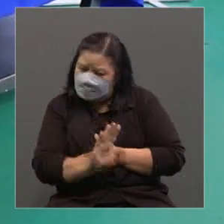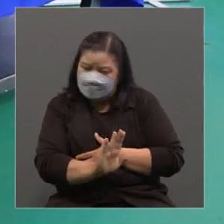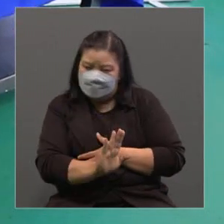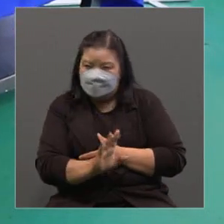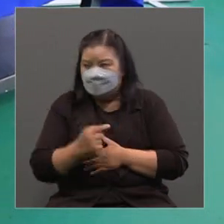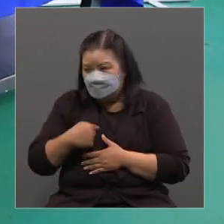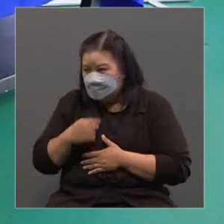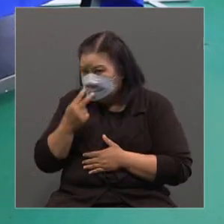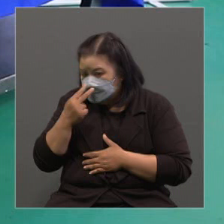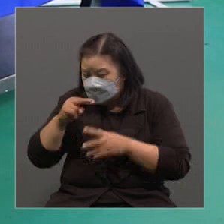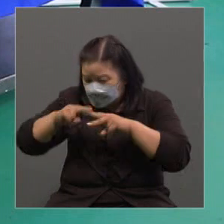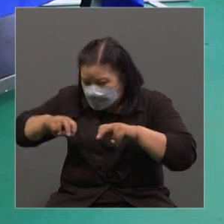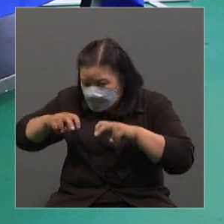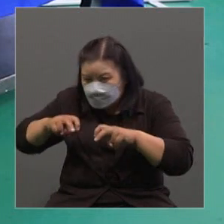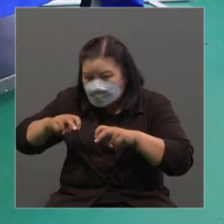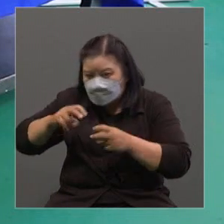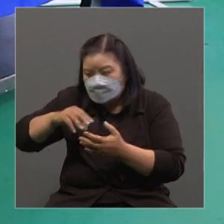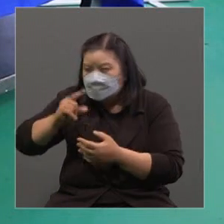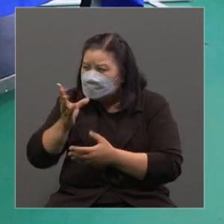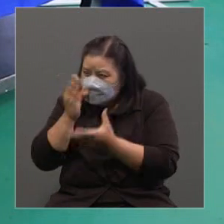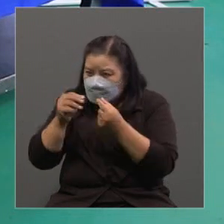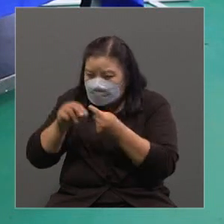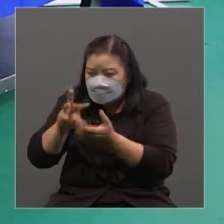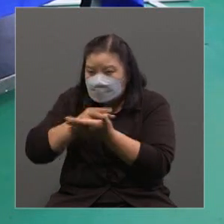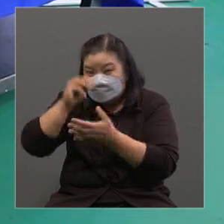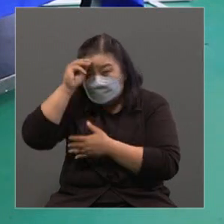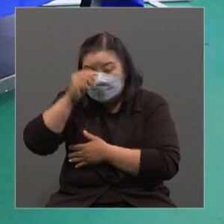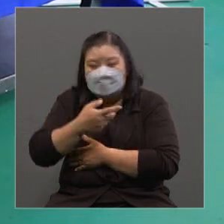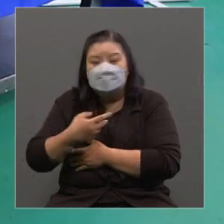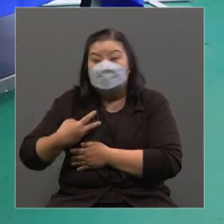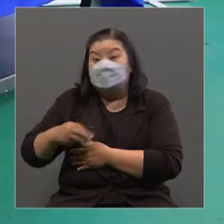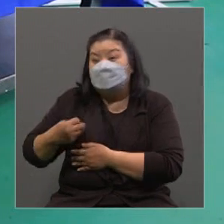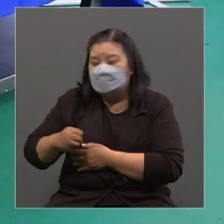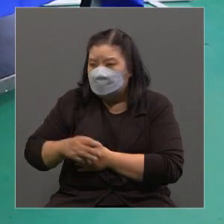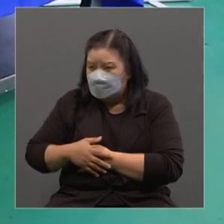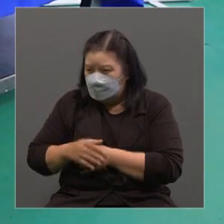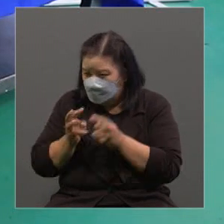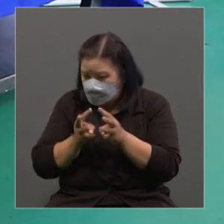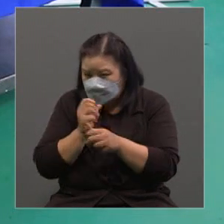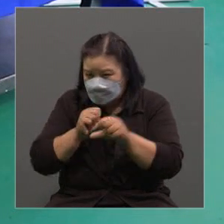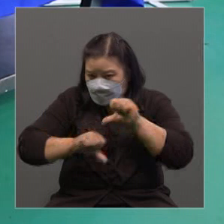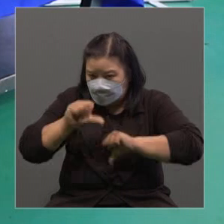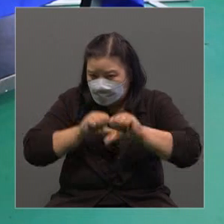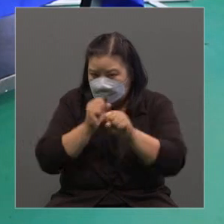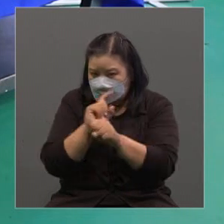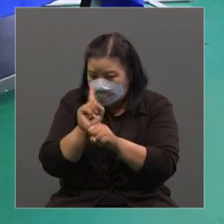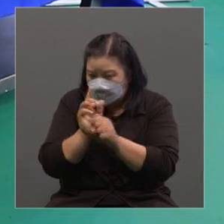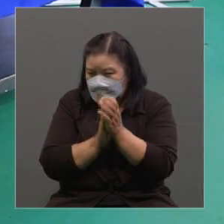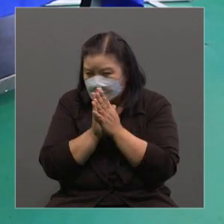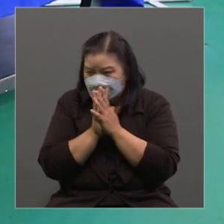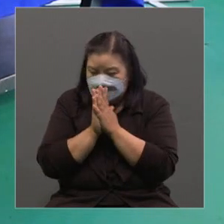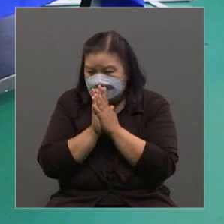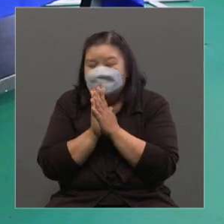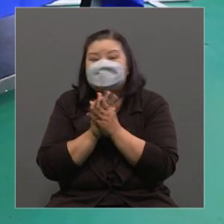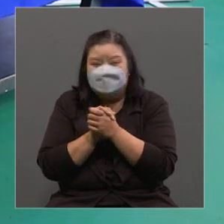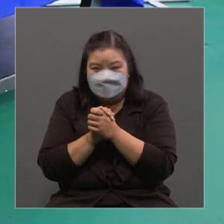ที่มหาวิทยาลัยมหิดลนะครับผมว่าหลักการของมหาวิทยาลัยมหิดลเขาอบกันยังไงผมพ